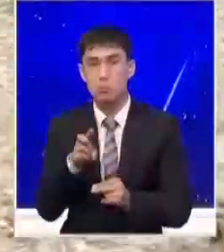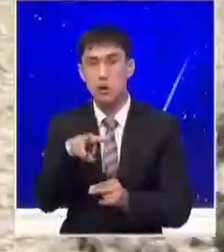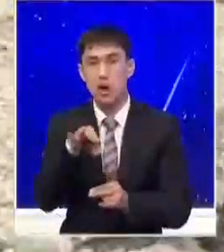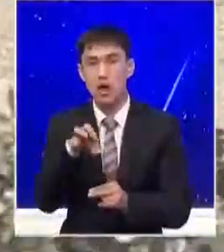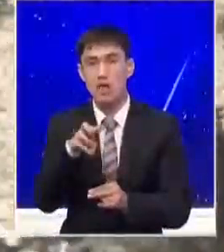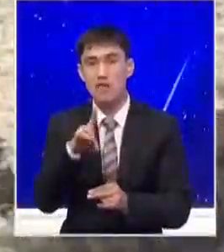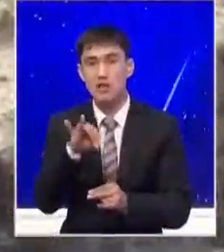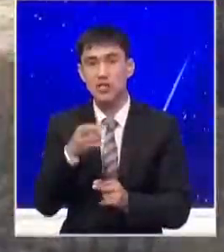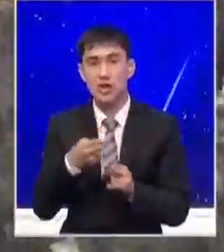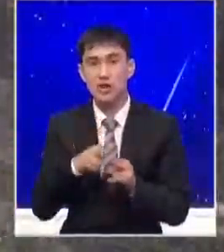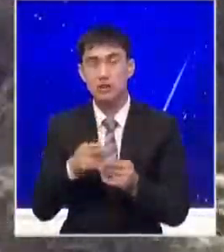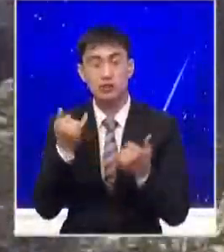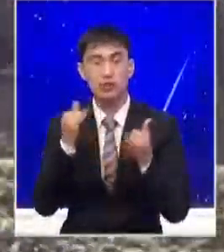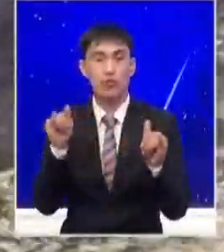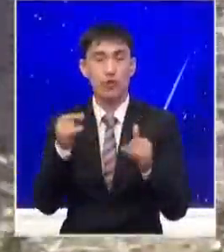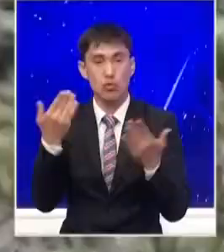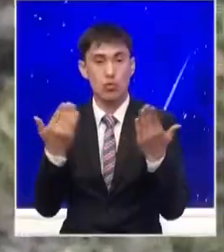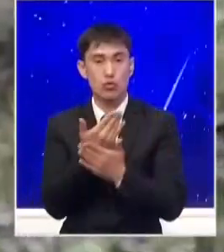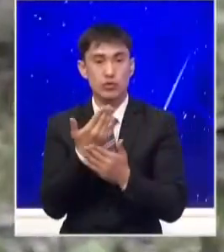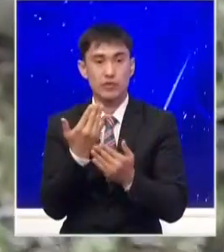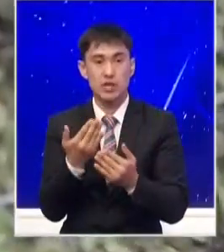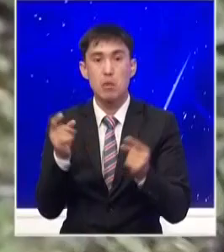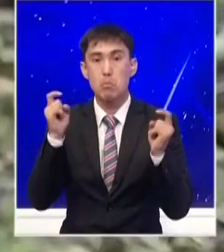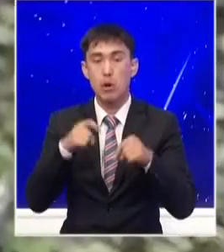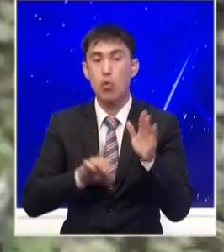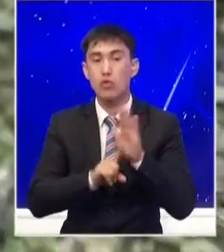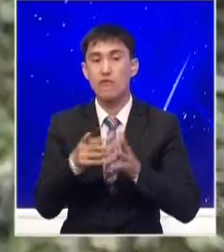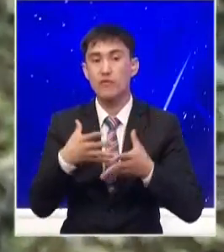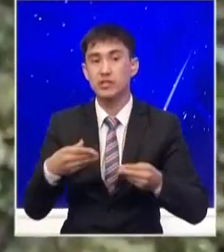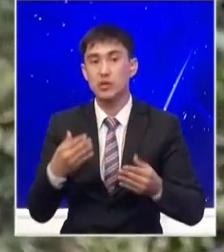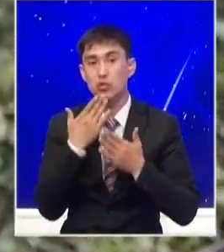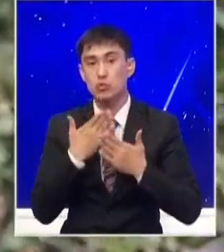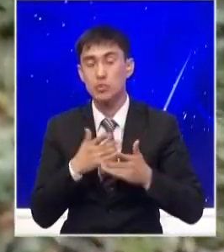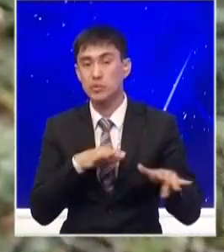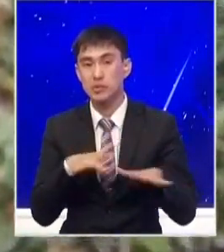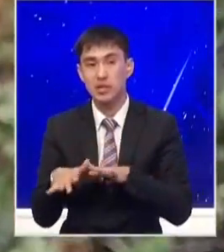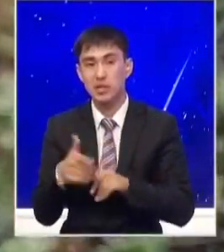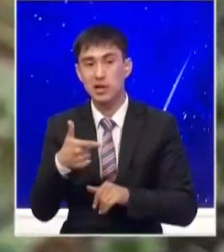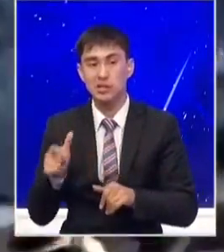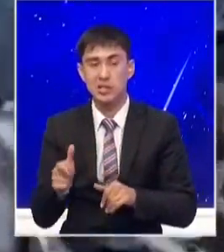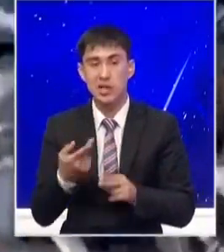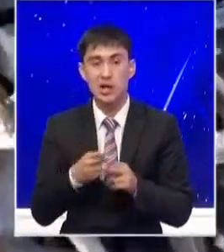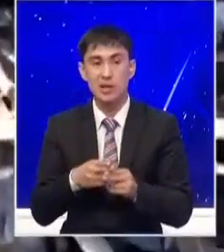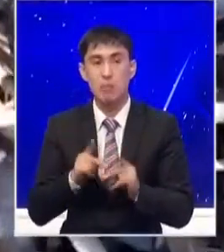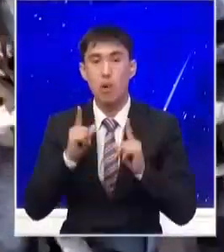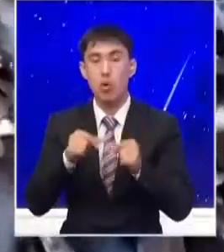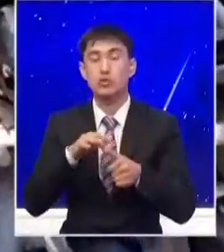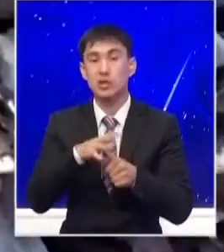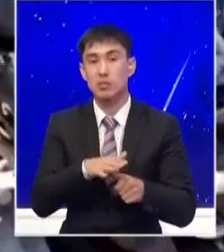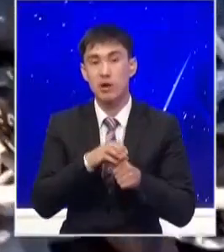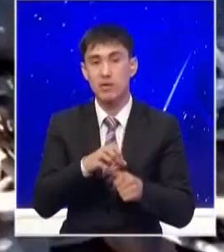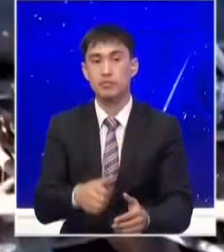Михаила Величко это неожиданная новость. Ведь с приходом весны одно из любимых занятий горожанина – это поход за